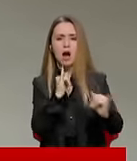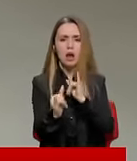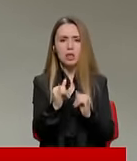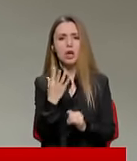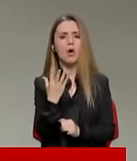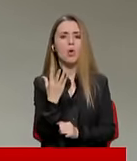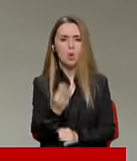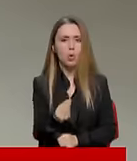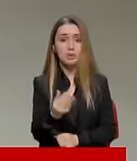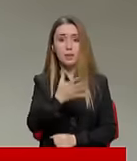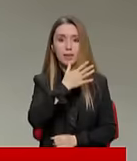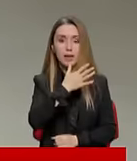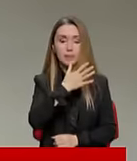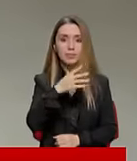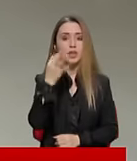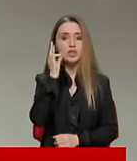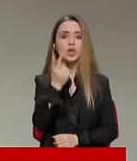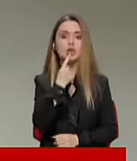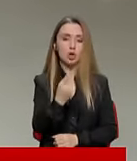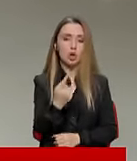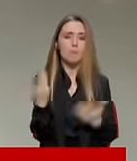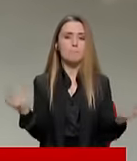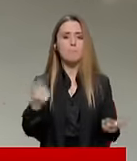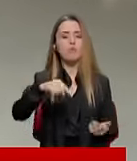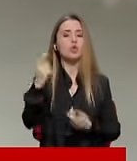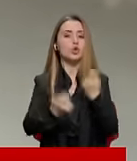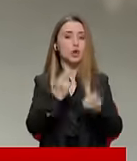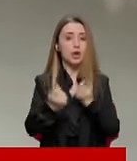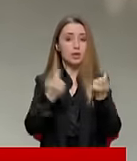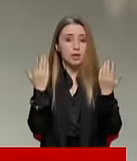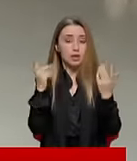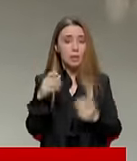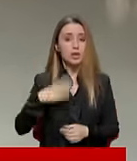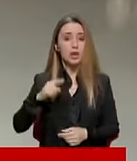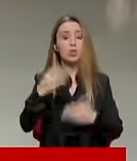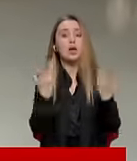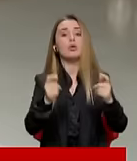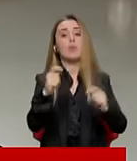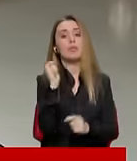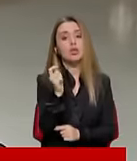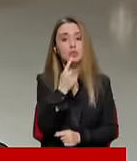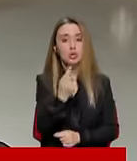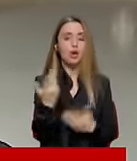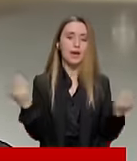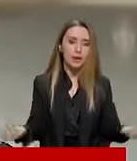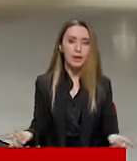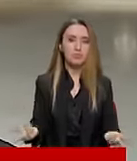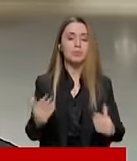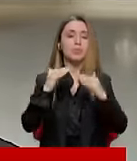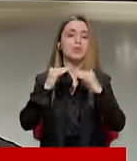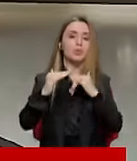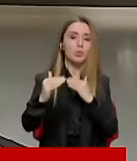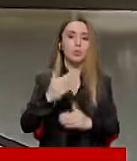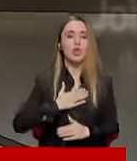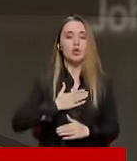eleştiriler bile olsa şöyle söyleniyor Madem Siz bu göreve Talip oldunuz bunları katlanacaksın Dolayısıyla kamuoyu